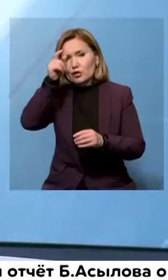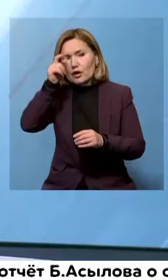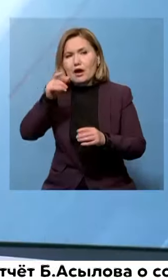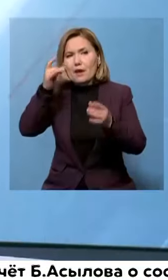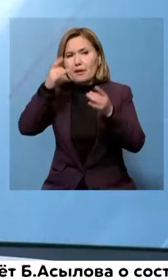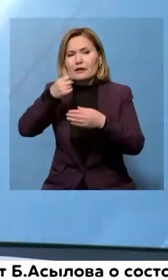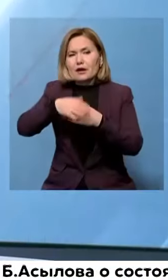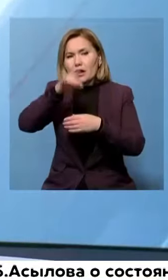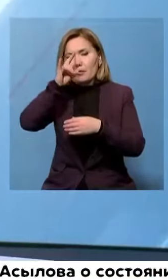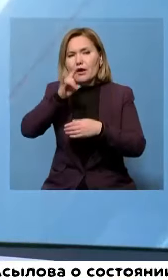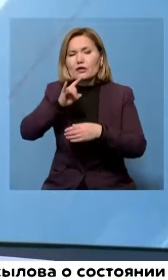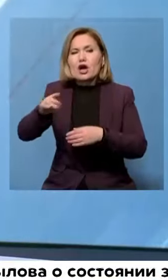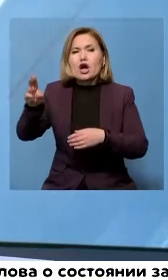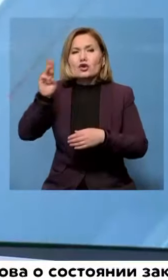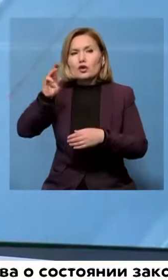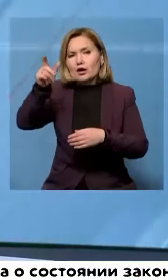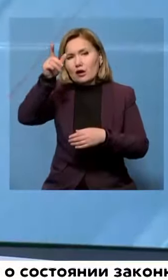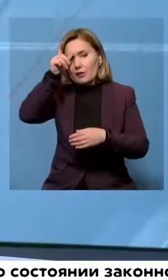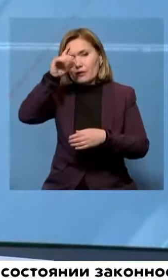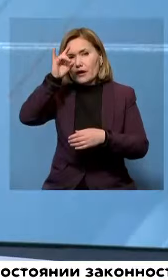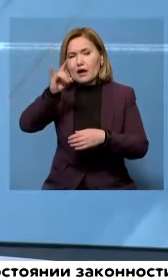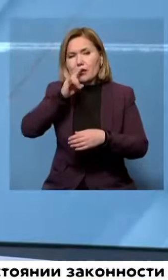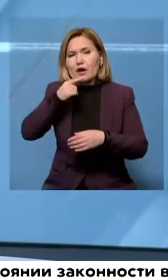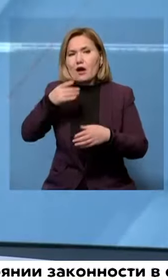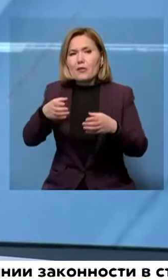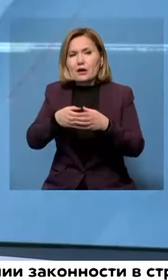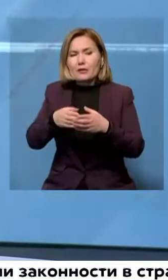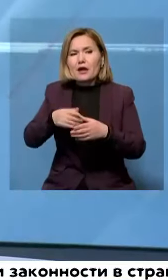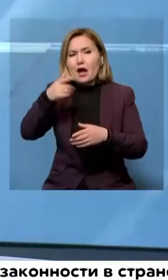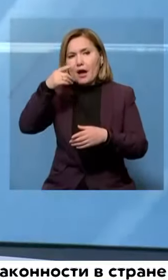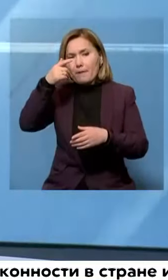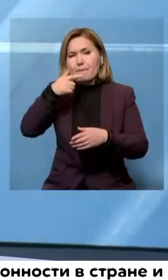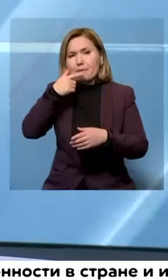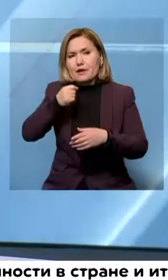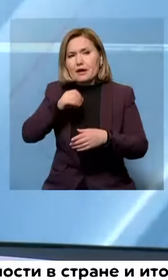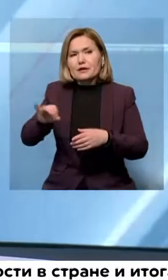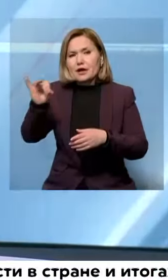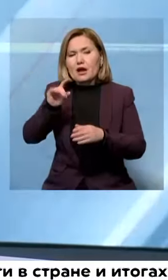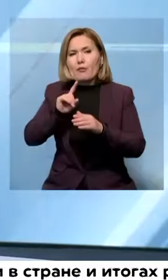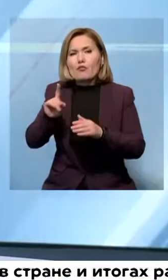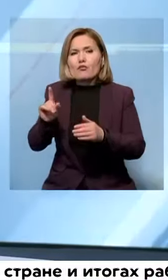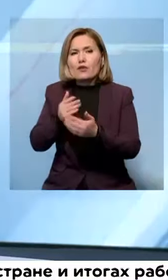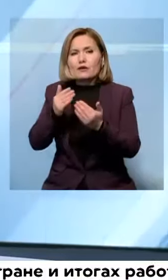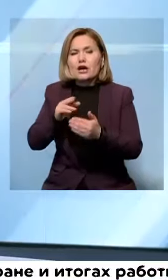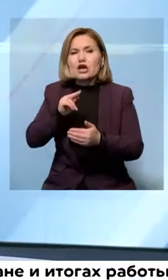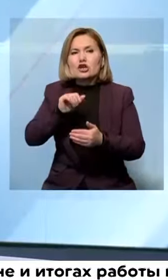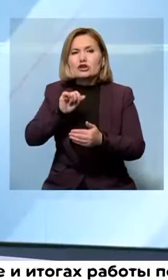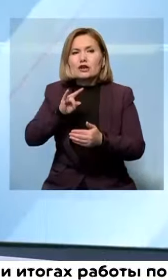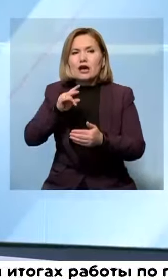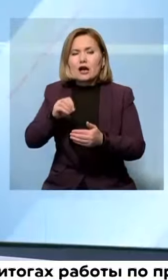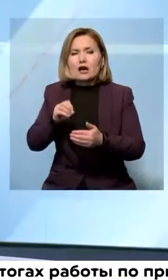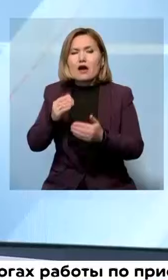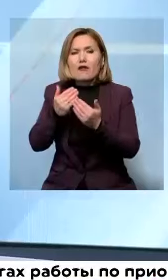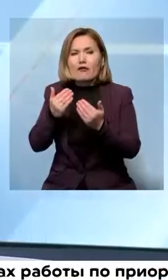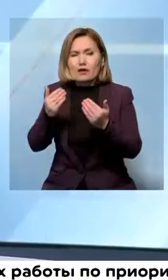орталығы Қазақстандағы Түркия елшілігі мен Қазақстан қарулы күштерінің мемлекеттік әскери тарихи музейі бірлесіп Чаннаккале жеңісі атты